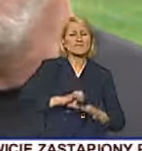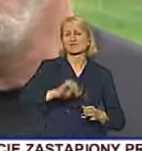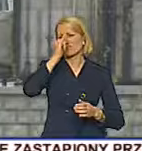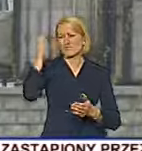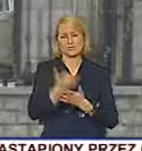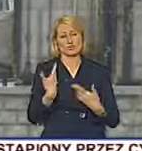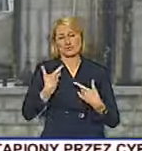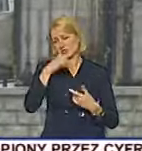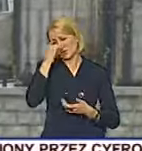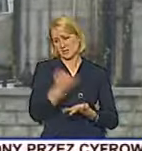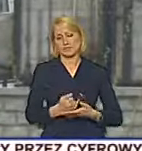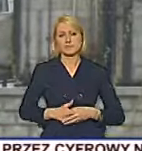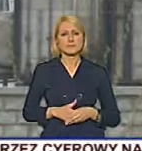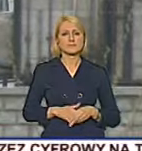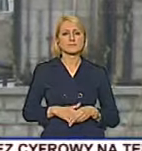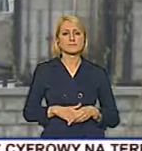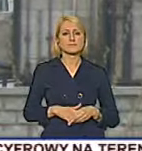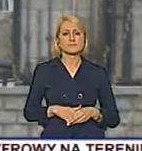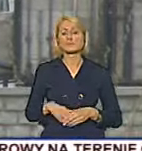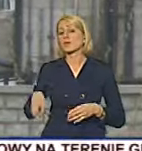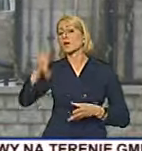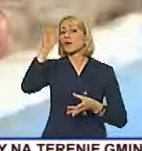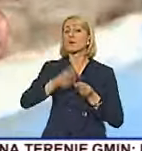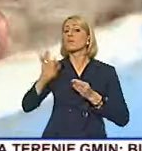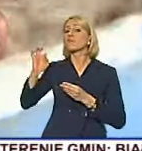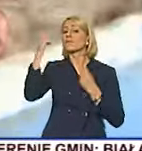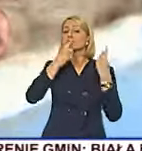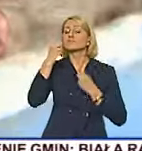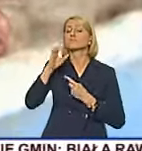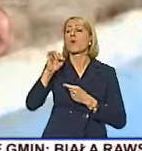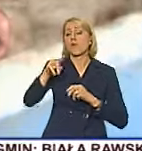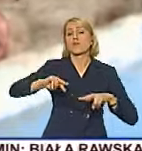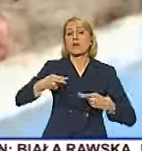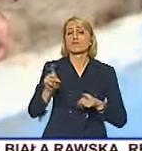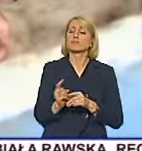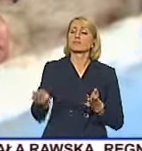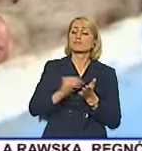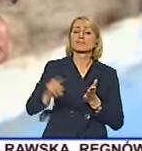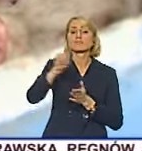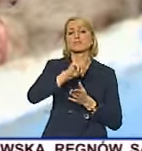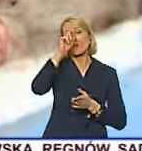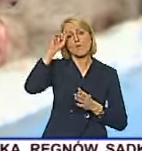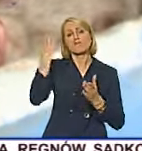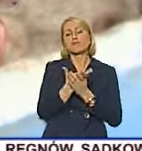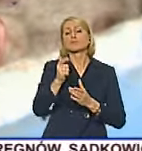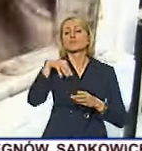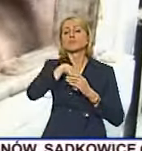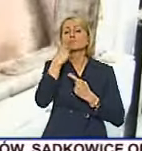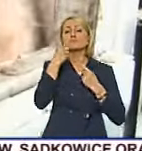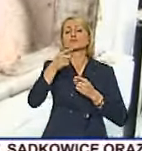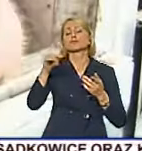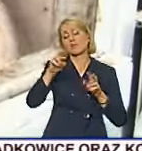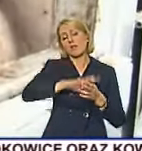można funkcjonować. Swoje uwagi do raportu złożyły również firmy działające na terenie podstrefy Kutno, a także Regionalna Dyrekcja